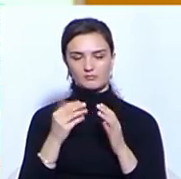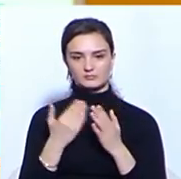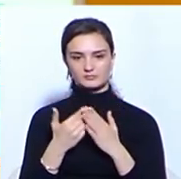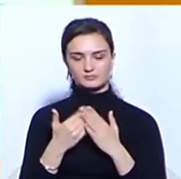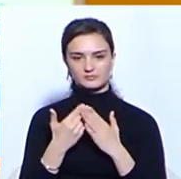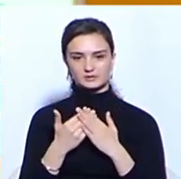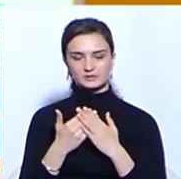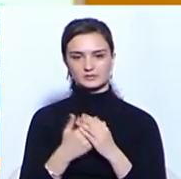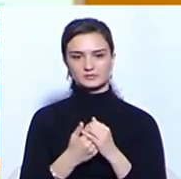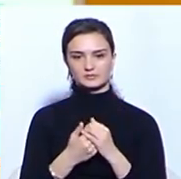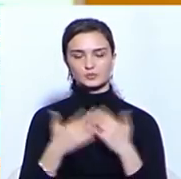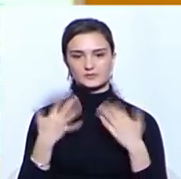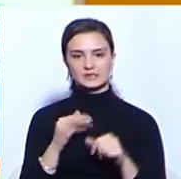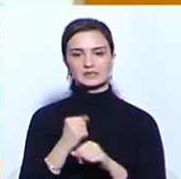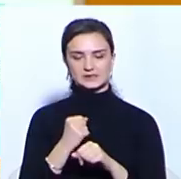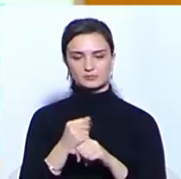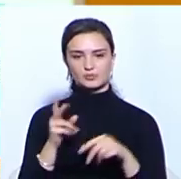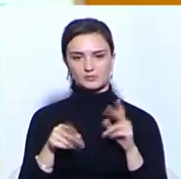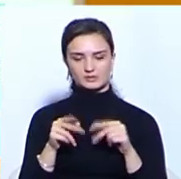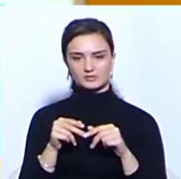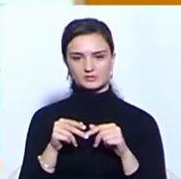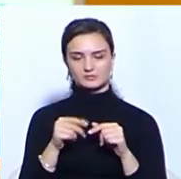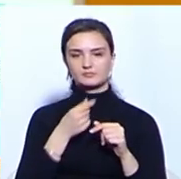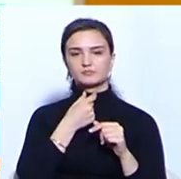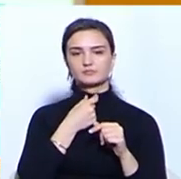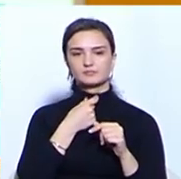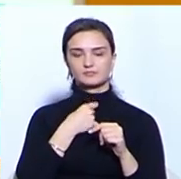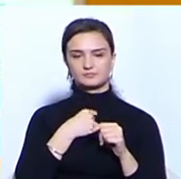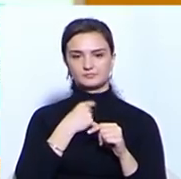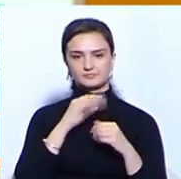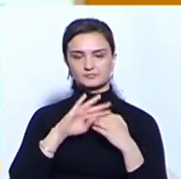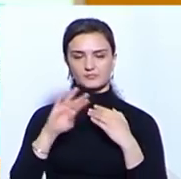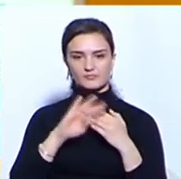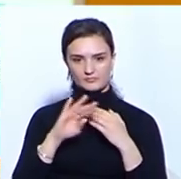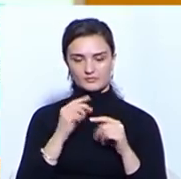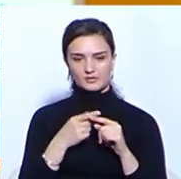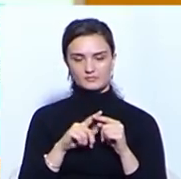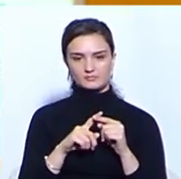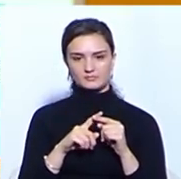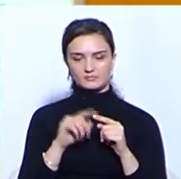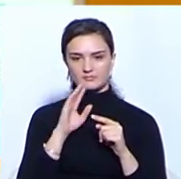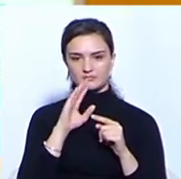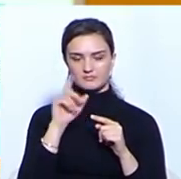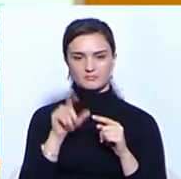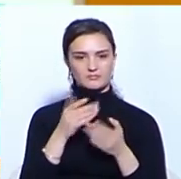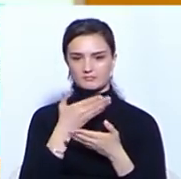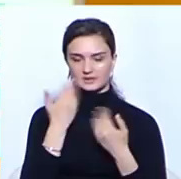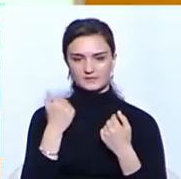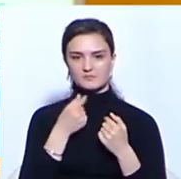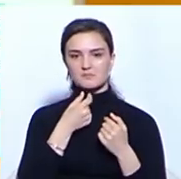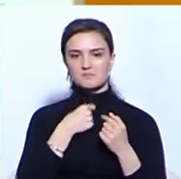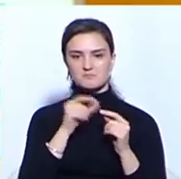მაგალითად უკვე გაკეთებულ ოპერაციაზე, საშულოსნოს გარე ორსულობის დიაგნოზით, ქალბატონს აღარ აქვს